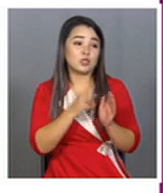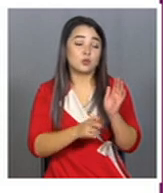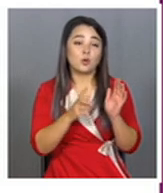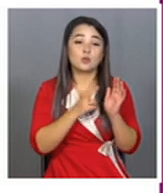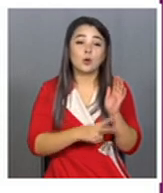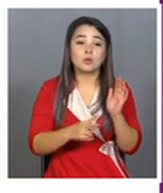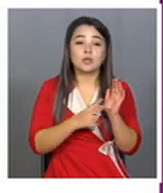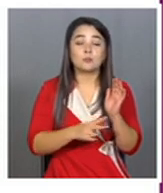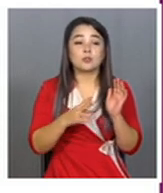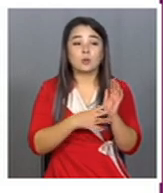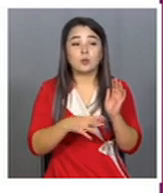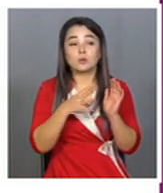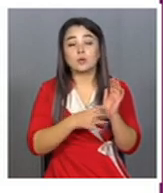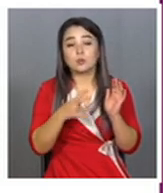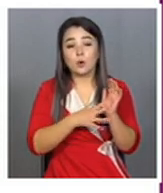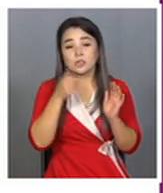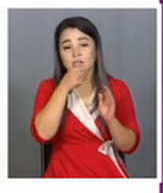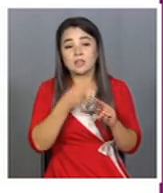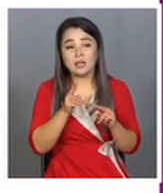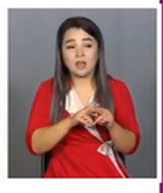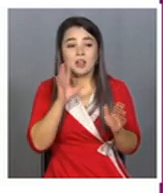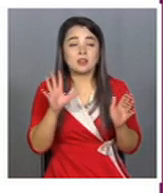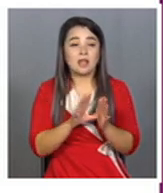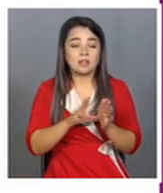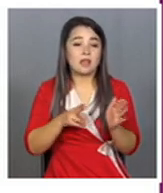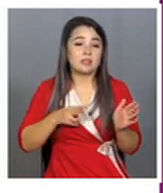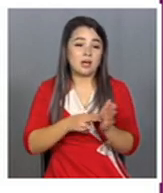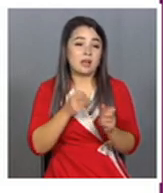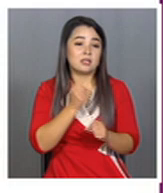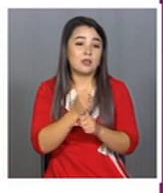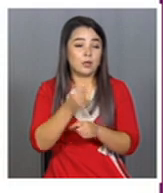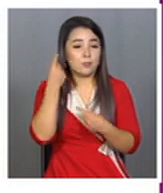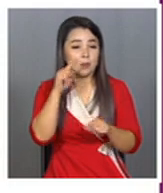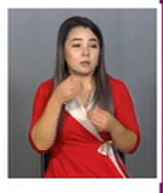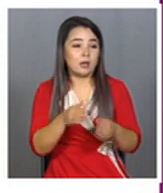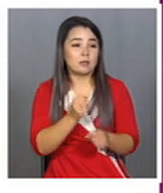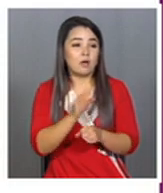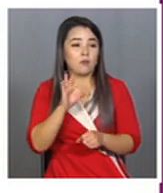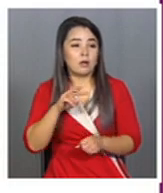1799 жылы Вольта алғашқы электр батареясын жасап шығарған болатын.